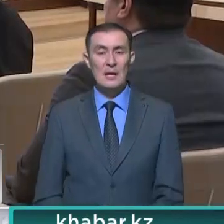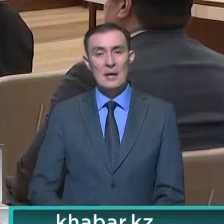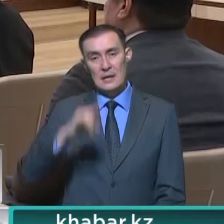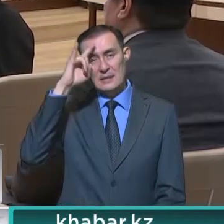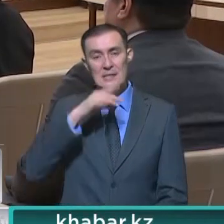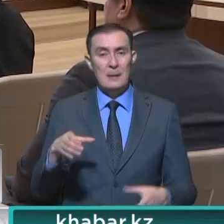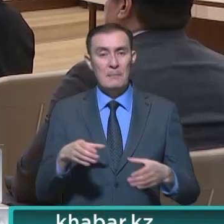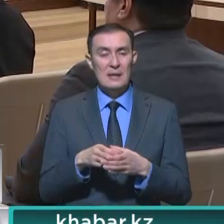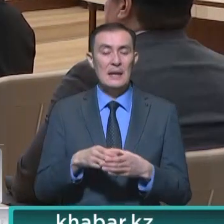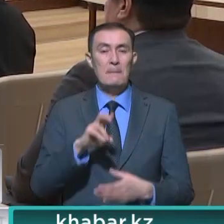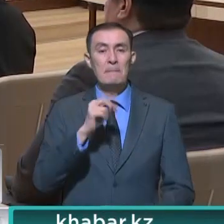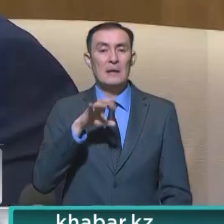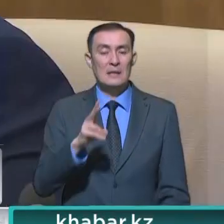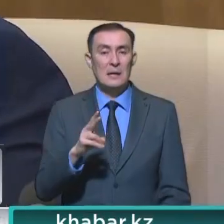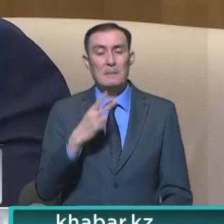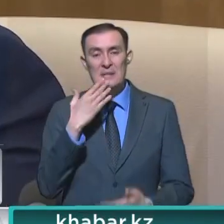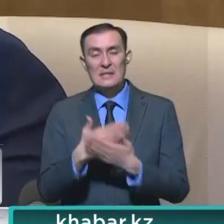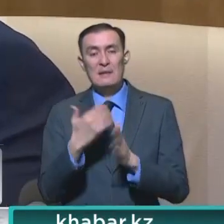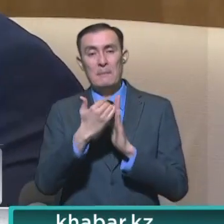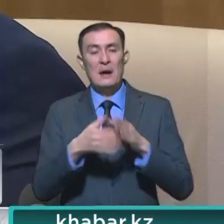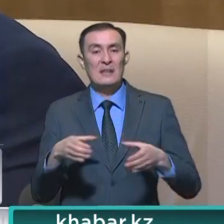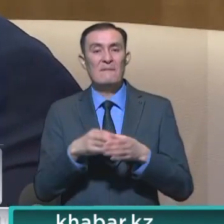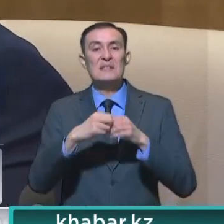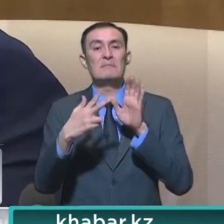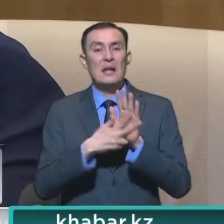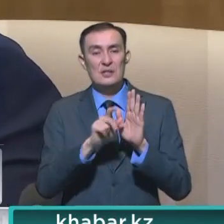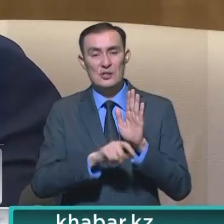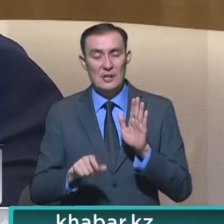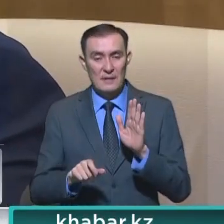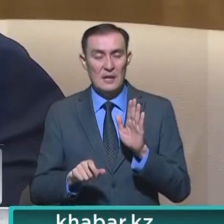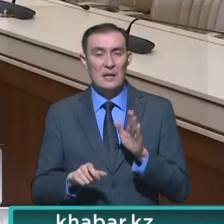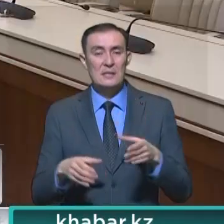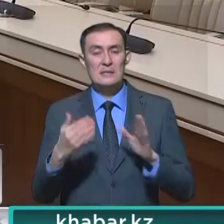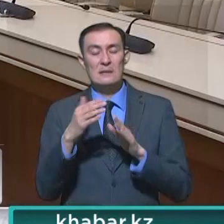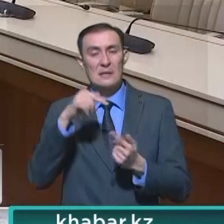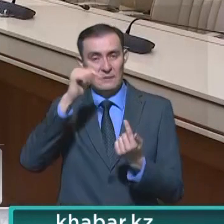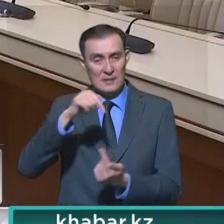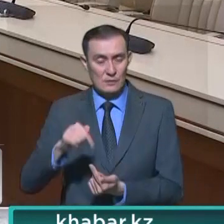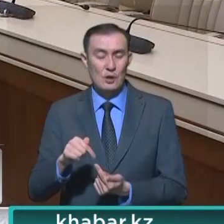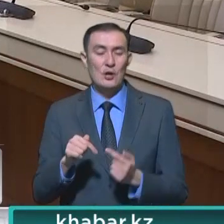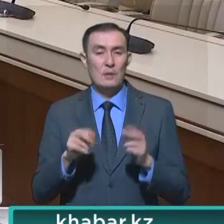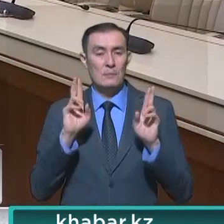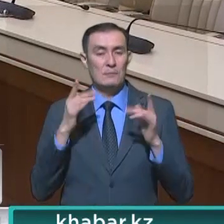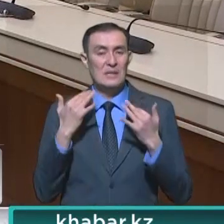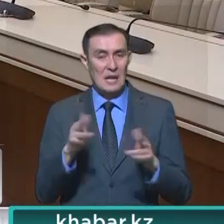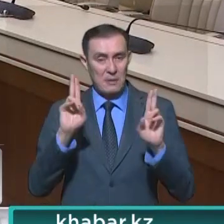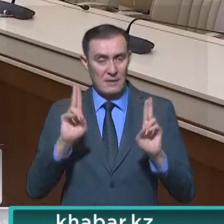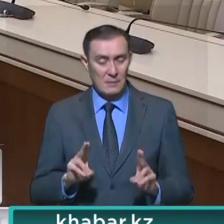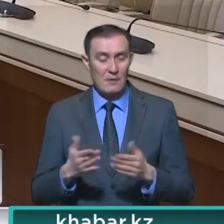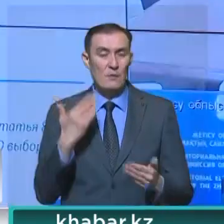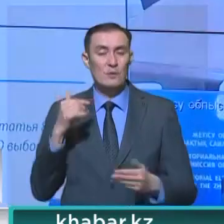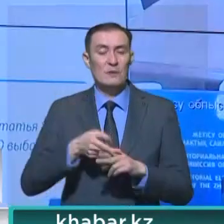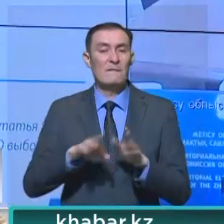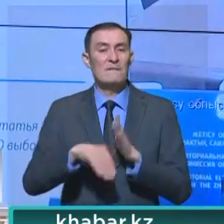Казахстанская партия «Зеленых Байтак» представила партийный список из 18 человек. Все лица из партийного списка соответствуют требованиям. В прошлых выборах